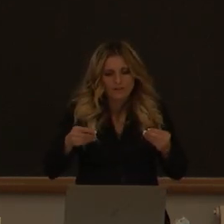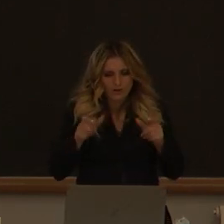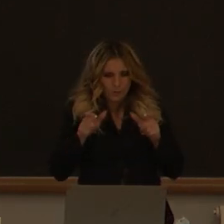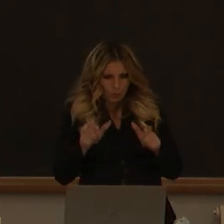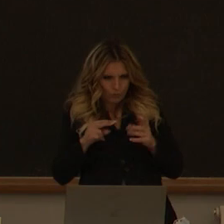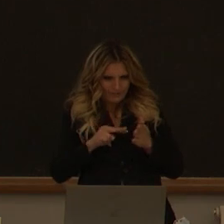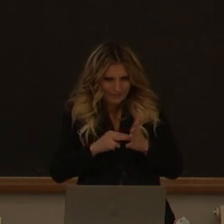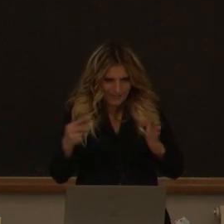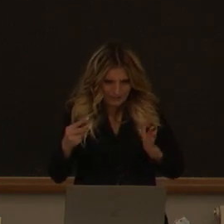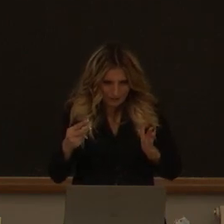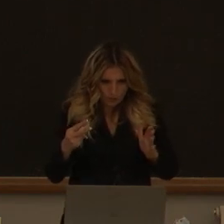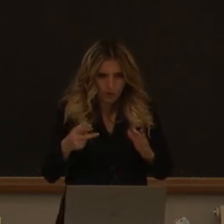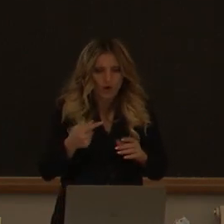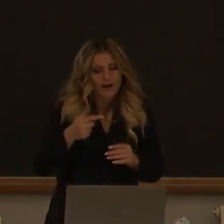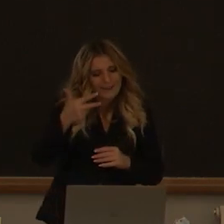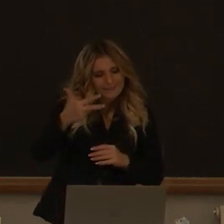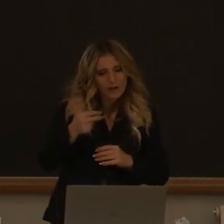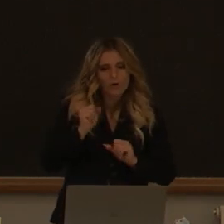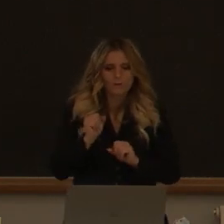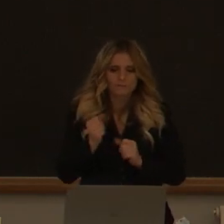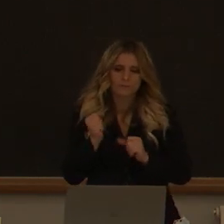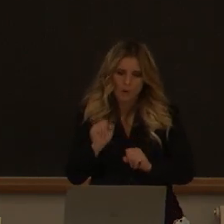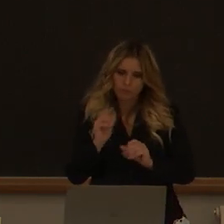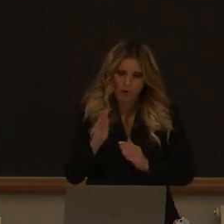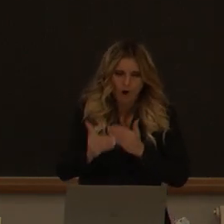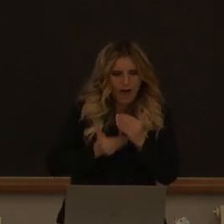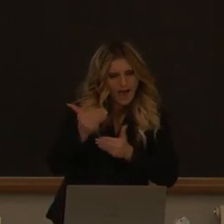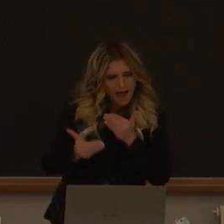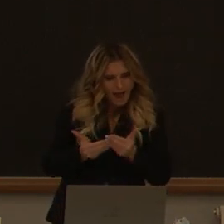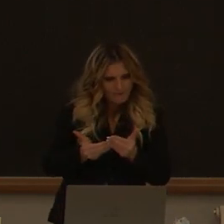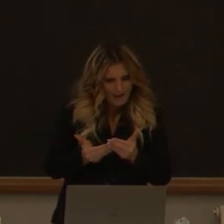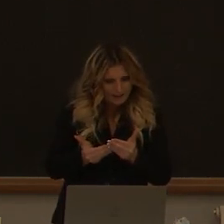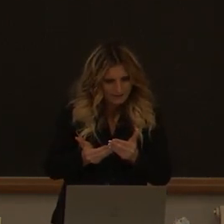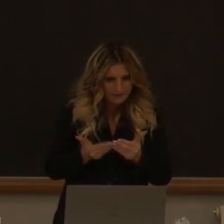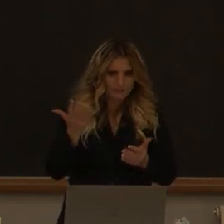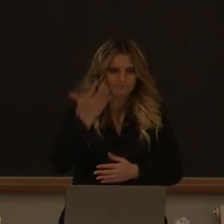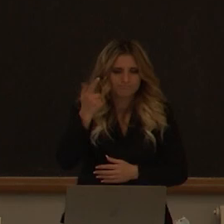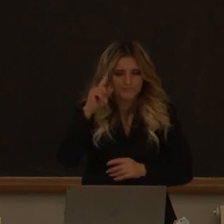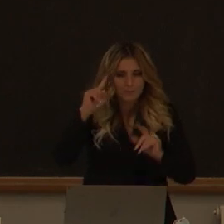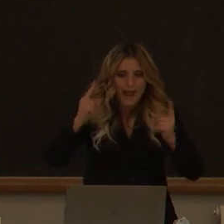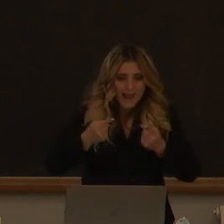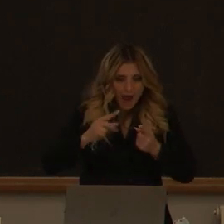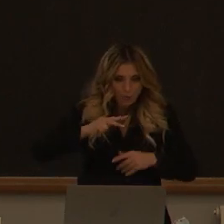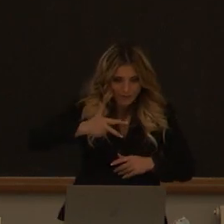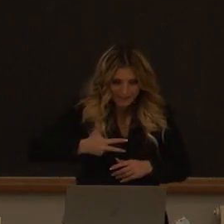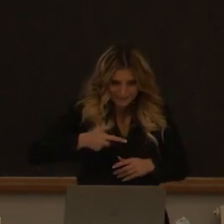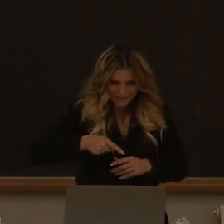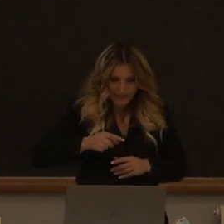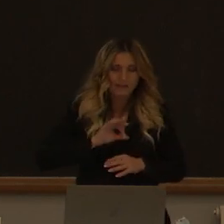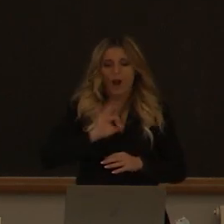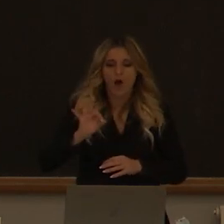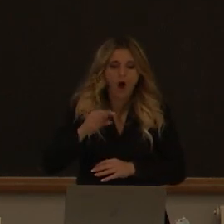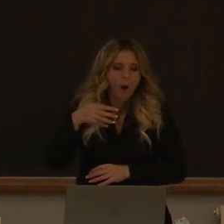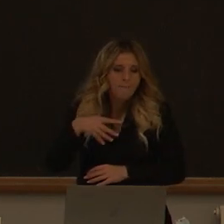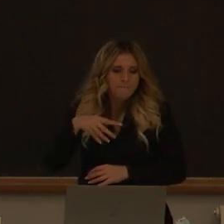cioè delle professioni che si possono anche portare avanti con la laurea triennale, magari anche con un